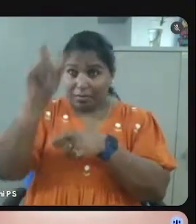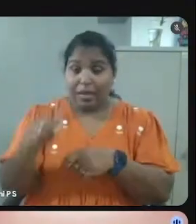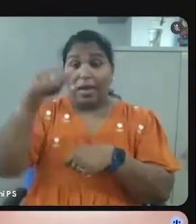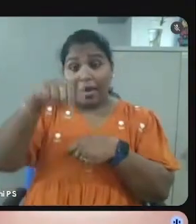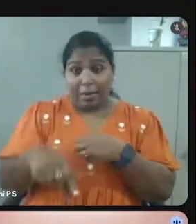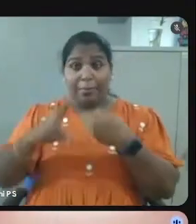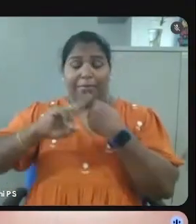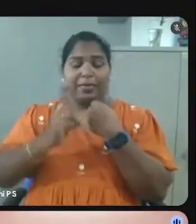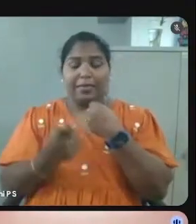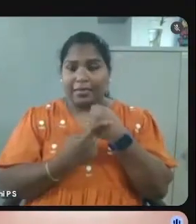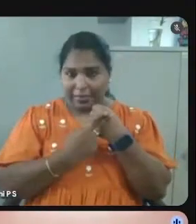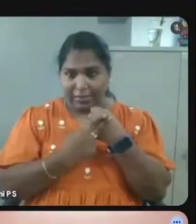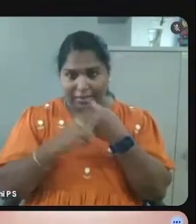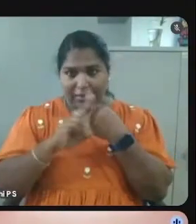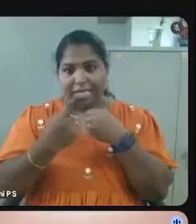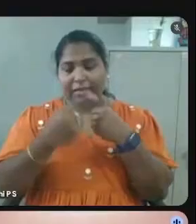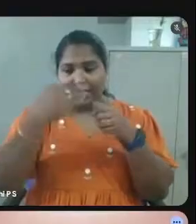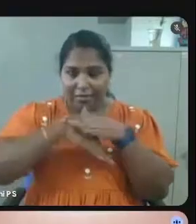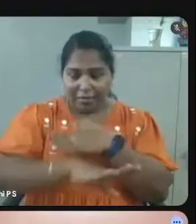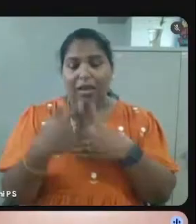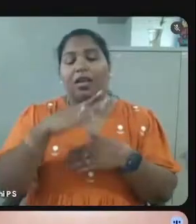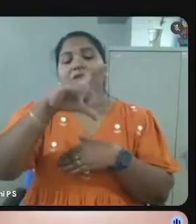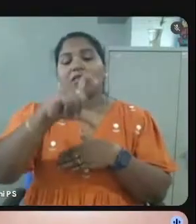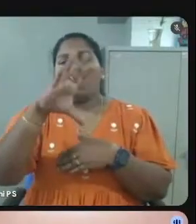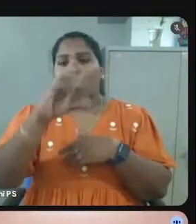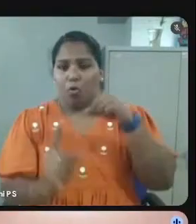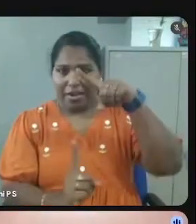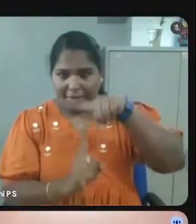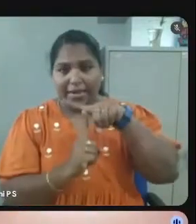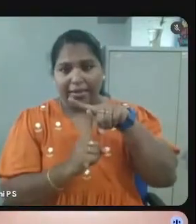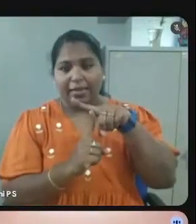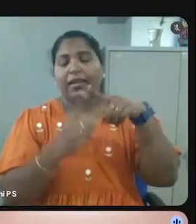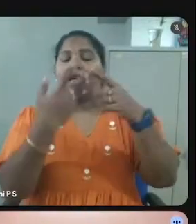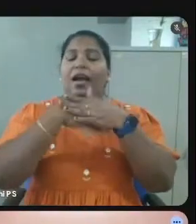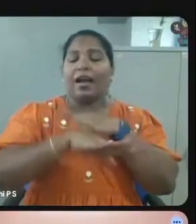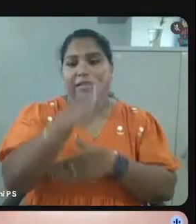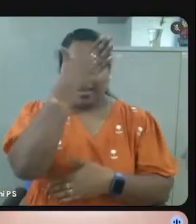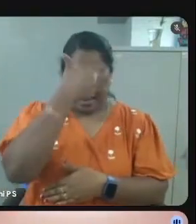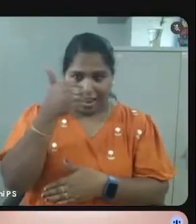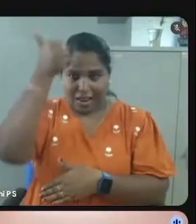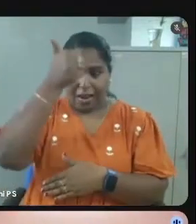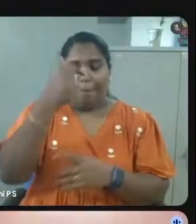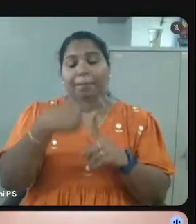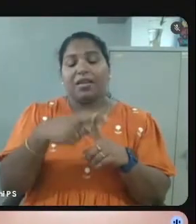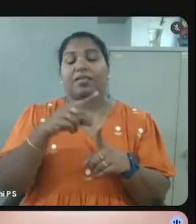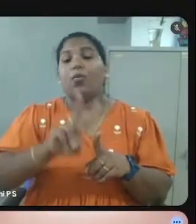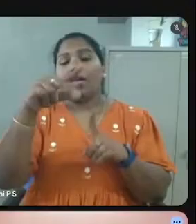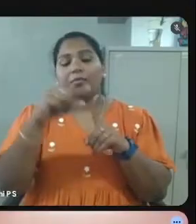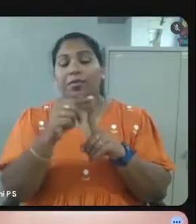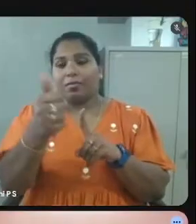നാഷണൽ ഇൻസ്റ്റിറ്റ്യൂട്ട് ഓഫ് സ്പീച്ച് ആൻഡ് ഹിയറിംഗിലെ കോളേജ് ഓഫ് ഓക്യുപേഷണൽ തെറപ്പി ഹെഡ് ആൻഡ് വൈസ് പ്രിൻസിപ്പൽ